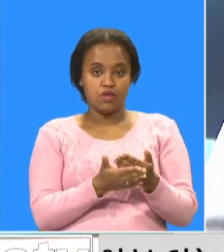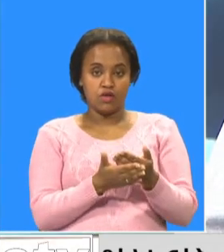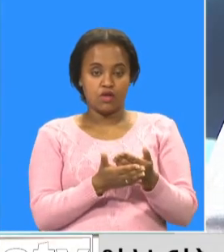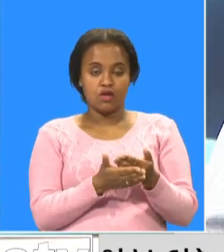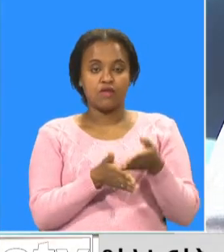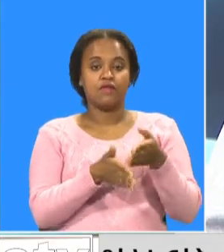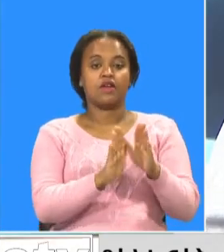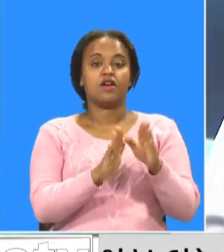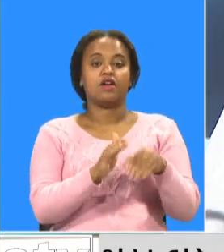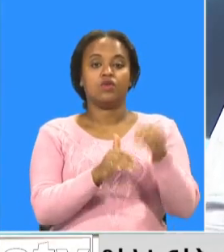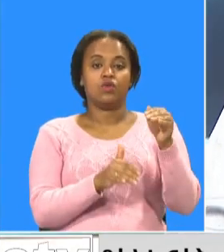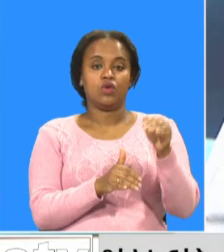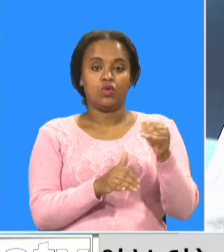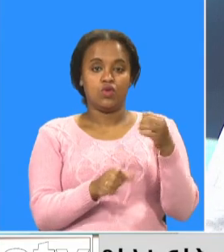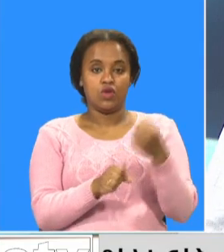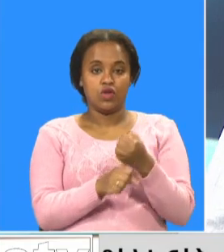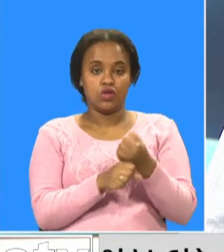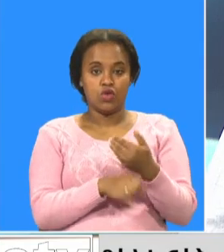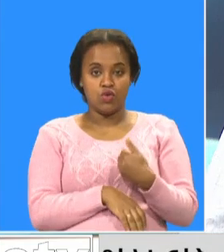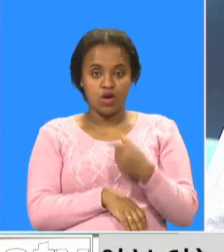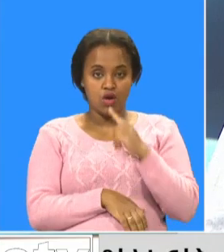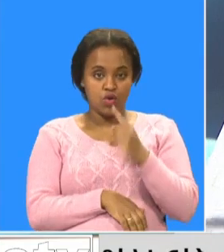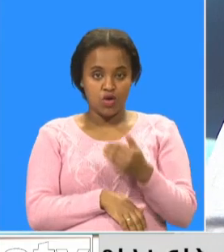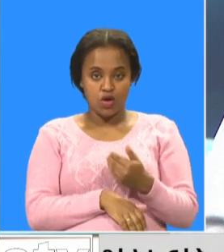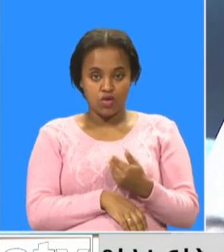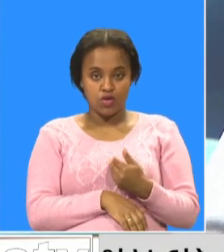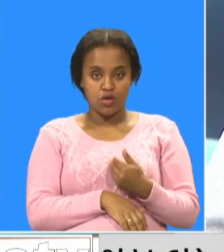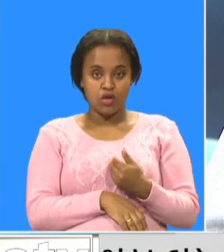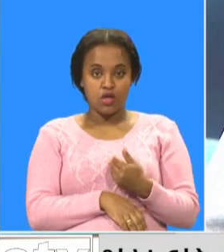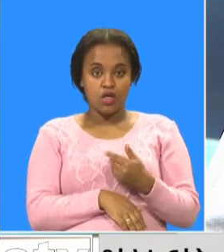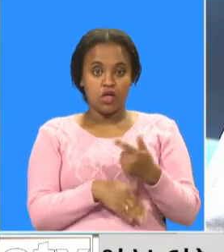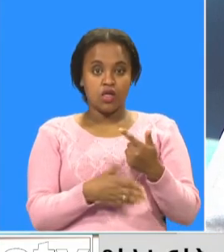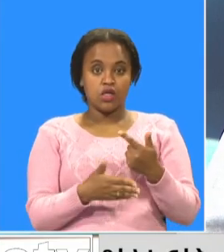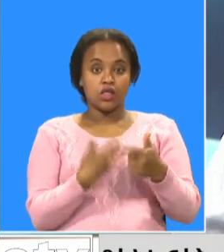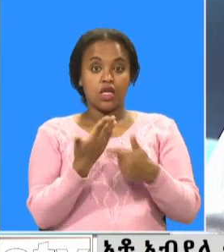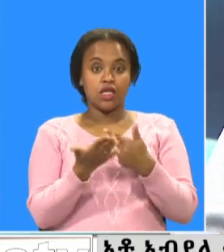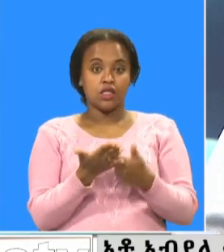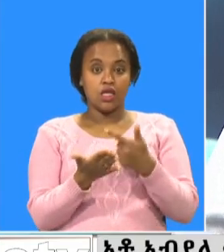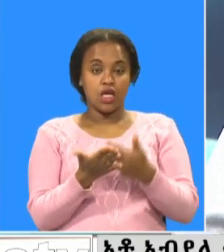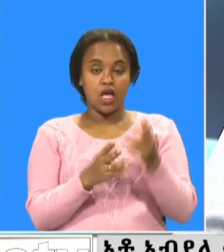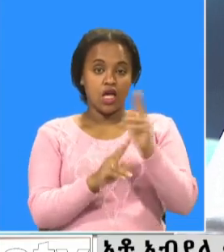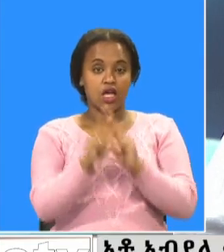ወጥቶ እየሰሩ ያሉ አሉ። ስለዚህ ይሄ ችግር